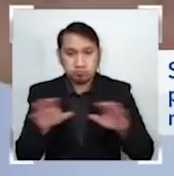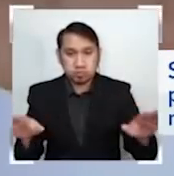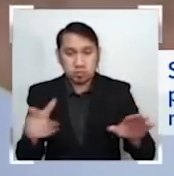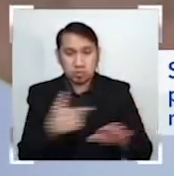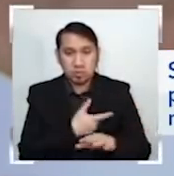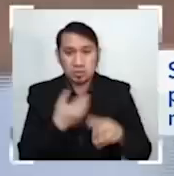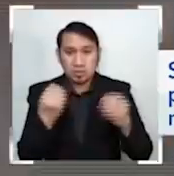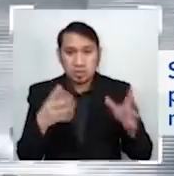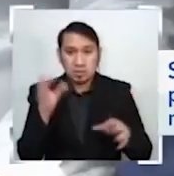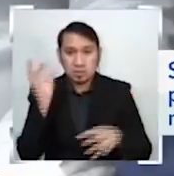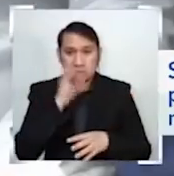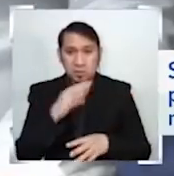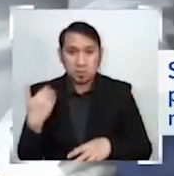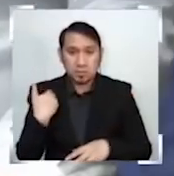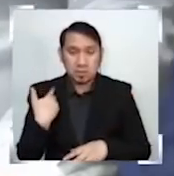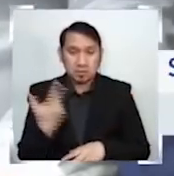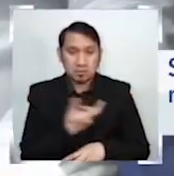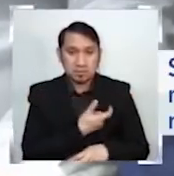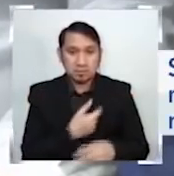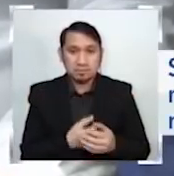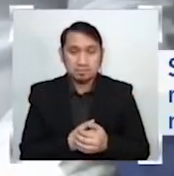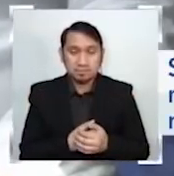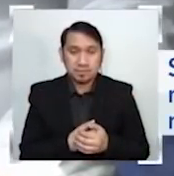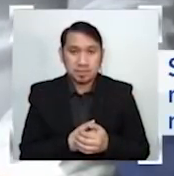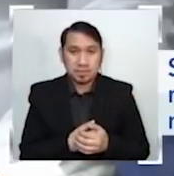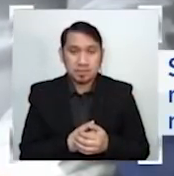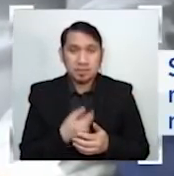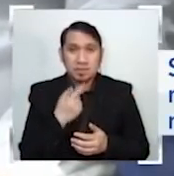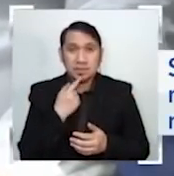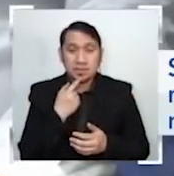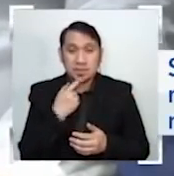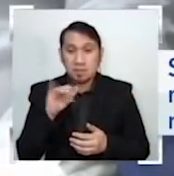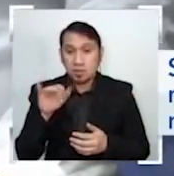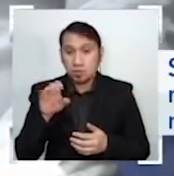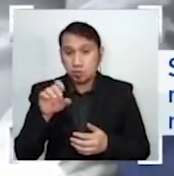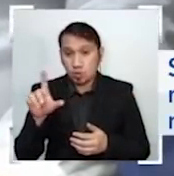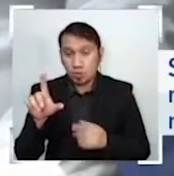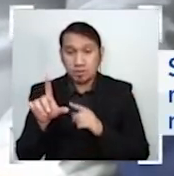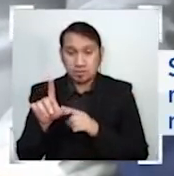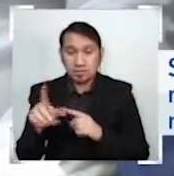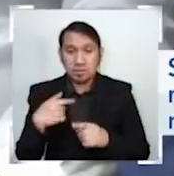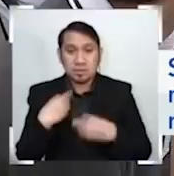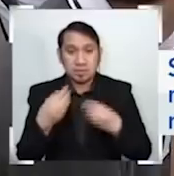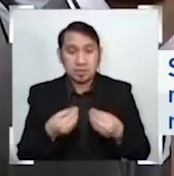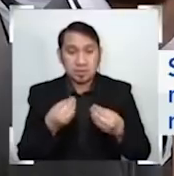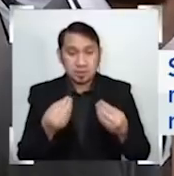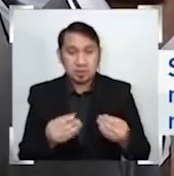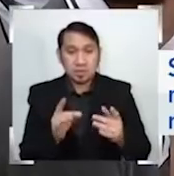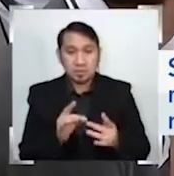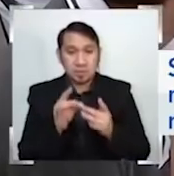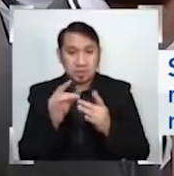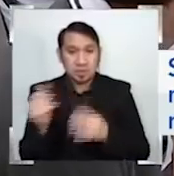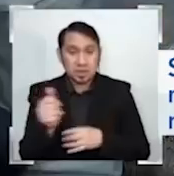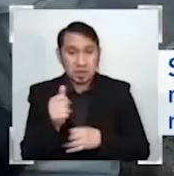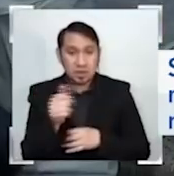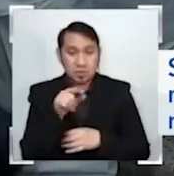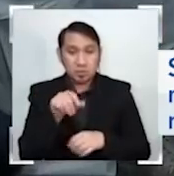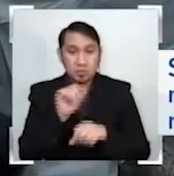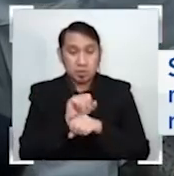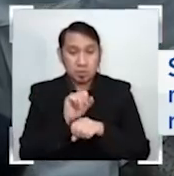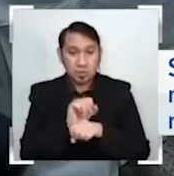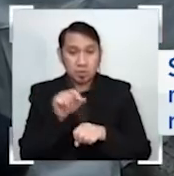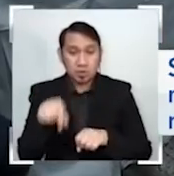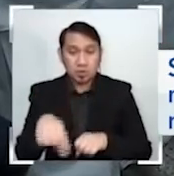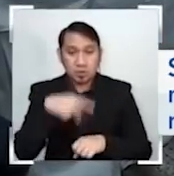fully vaccinated. Hiniling ni Senator Joel Villanueva na mabigyan din ng special risk allowance ang mga nagtatrabaho sa mga pribadong